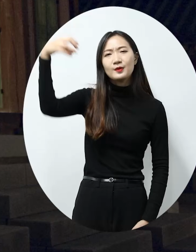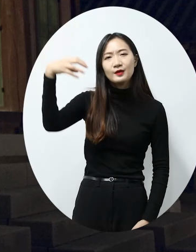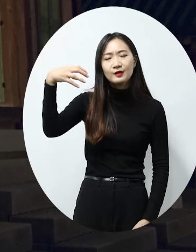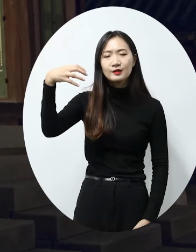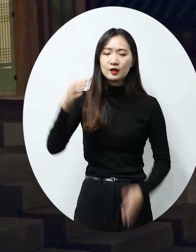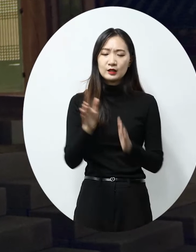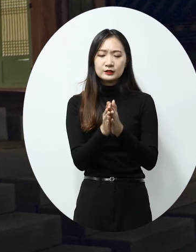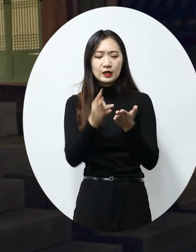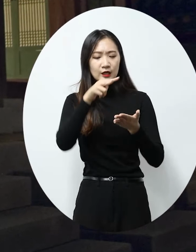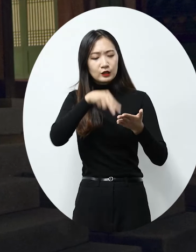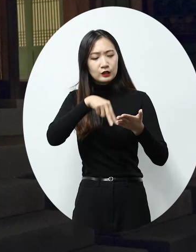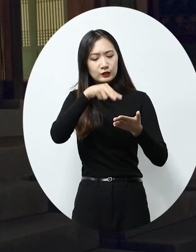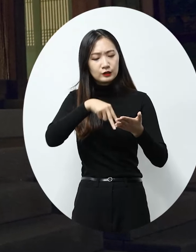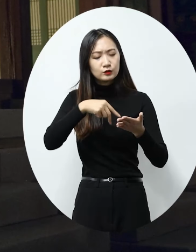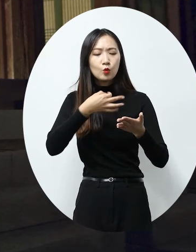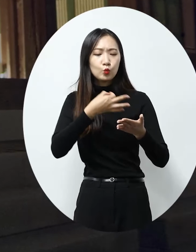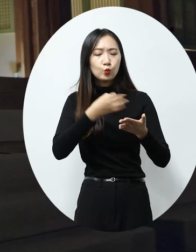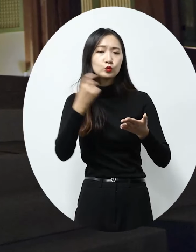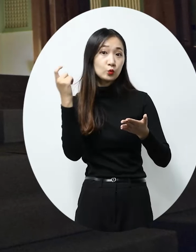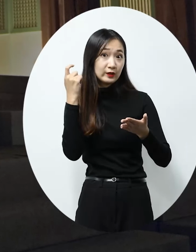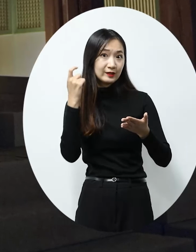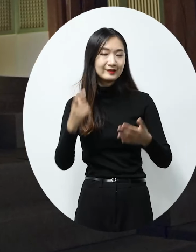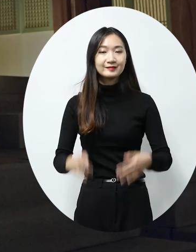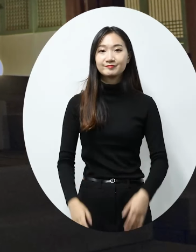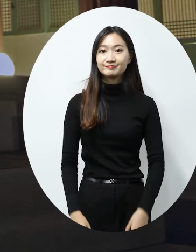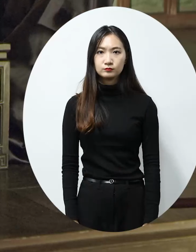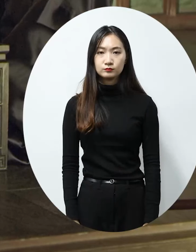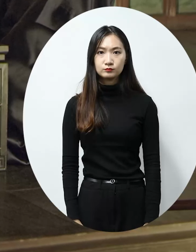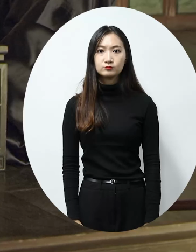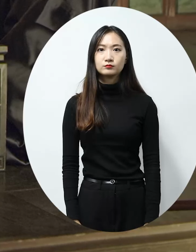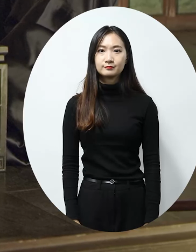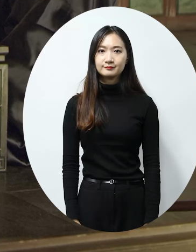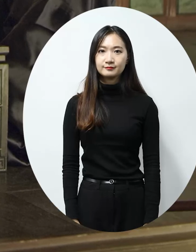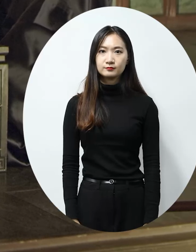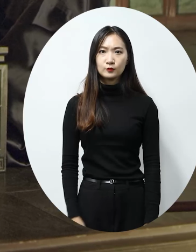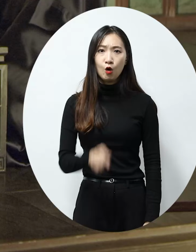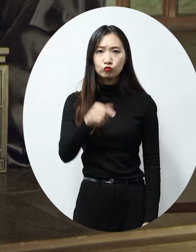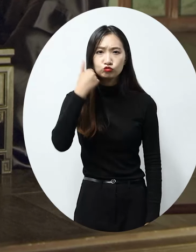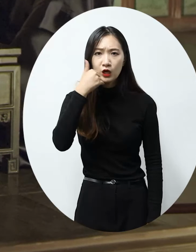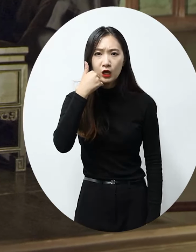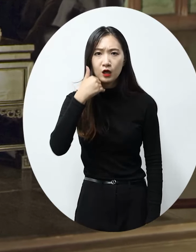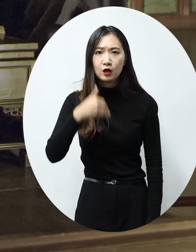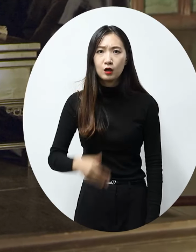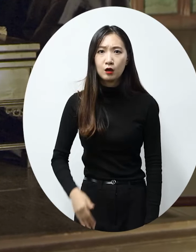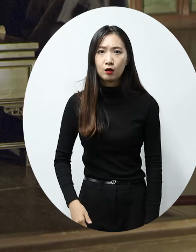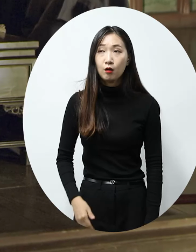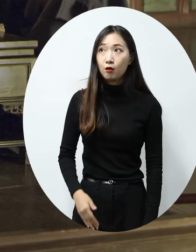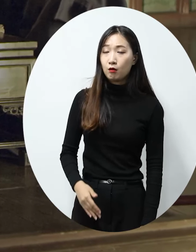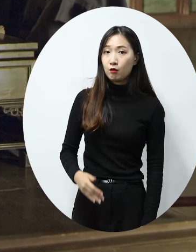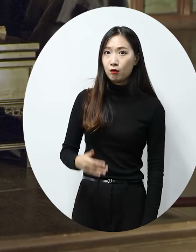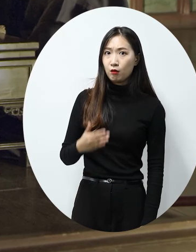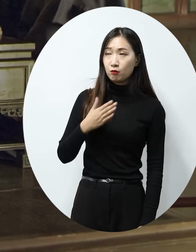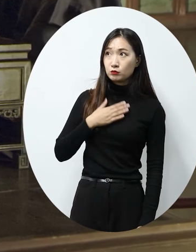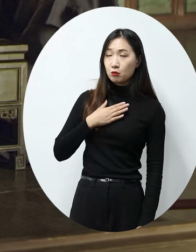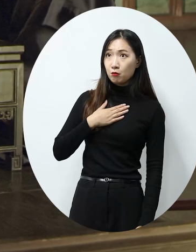별빛 아래 들려오는 이 청명한 글소리 걔 누구냐? 어?